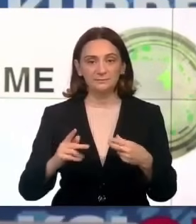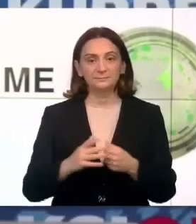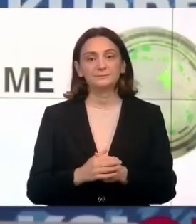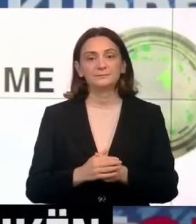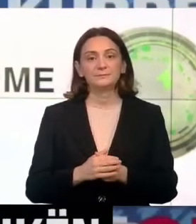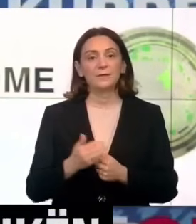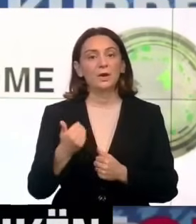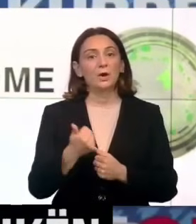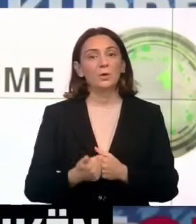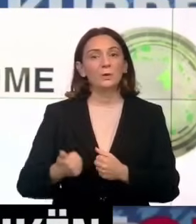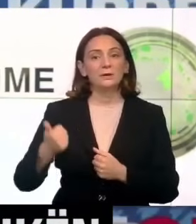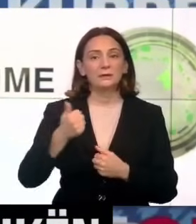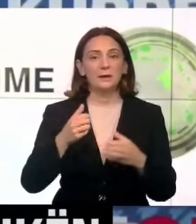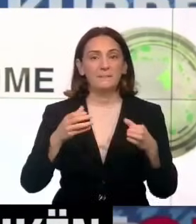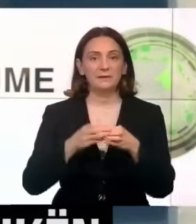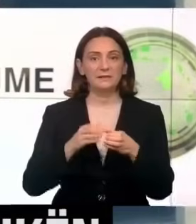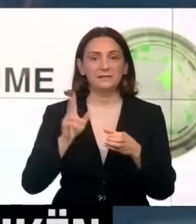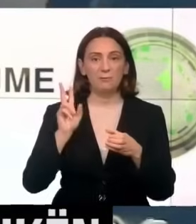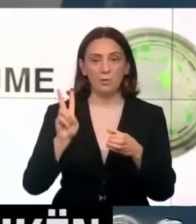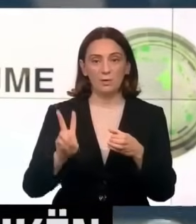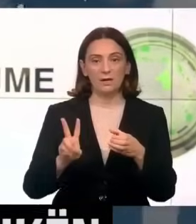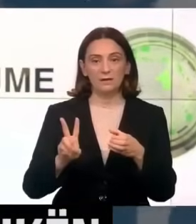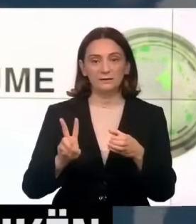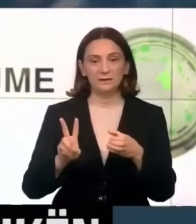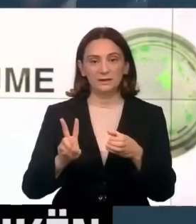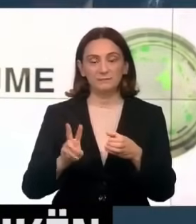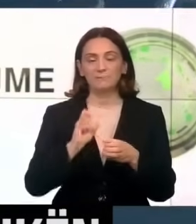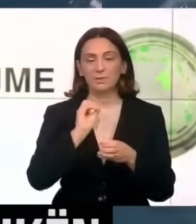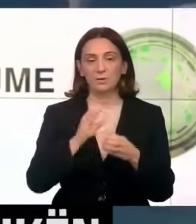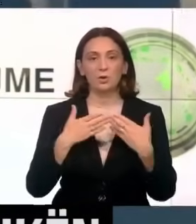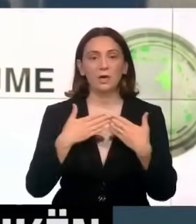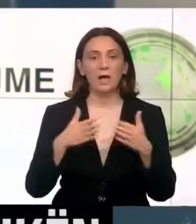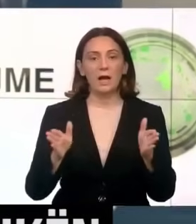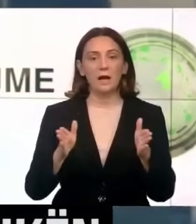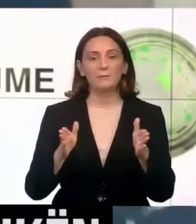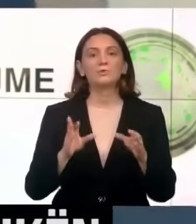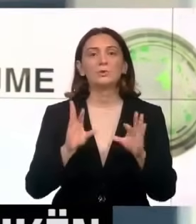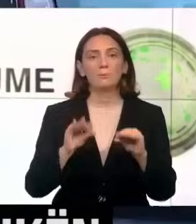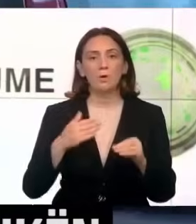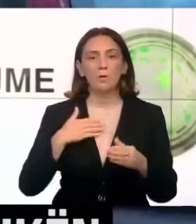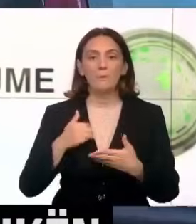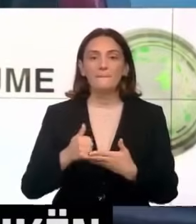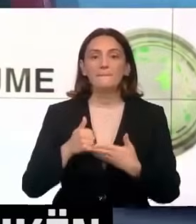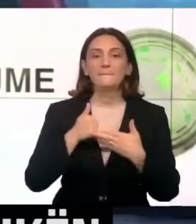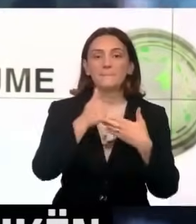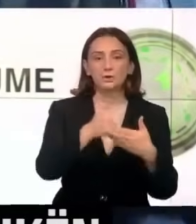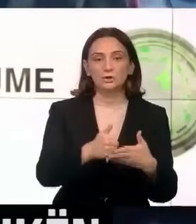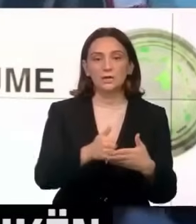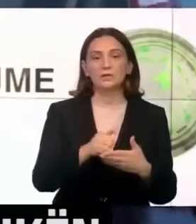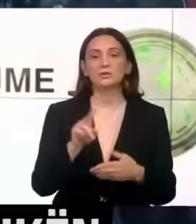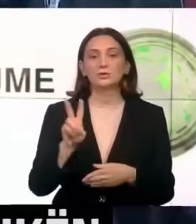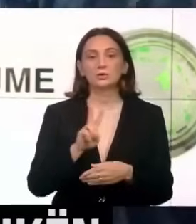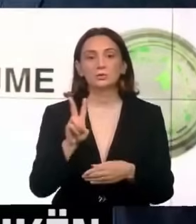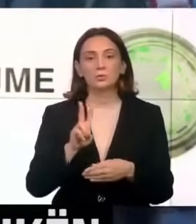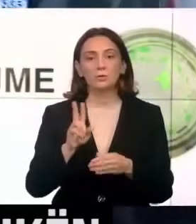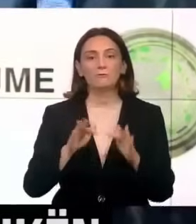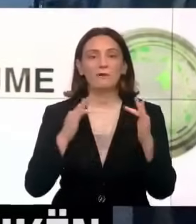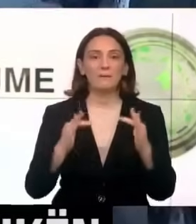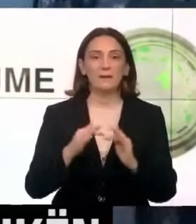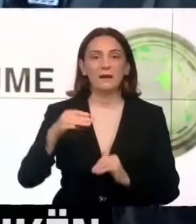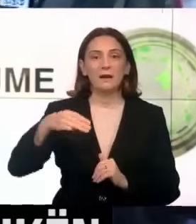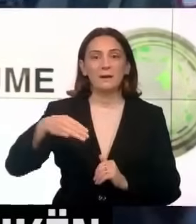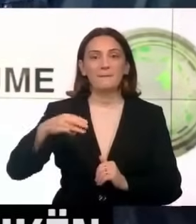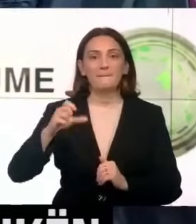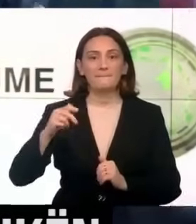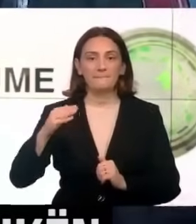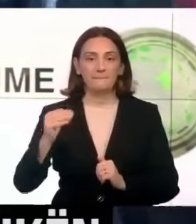Sali Berisha është deklaruar në mbrojtje të dy aleatëve të tij, Ilir Meta tashmë i burgosur dhe Monika Kryemadhi në hetim për disa akuza ku më kryesoria